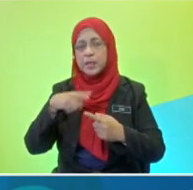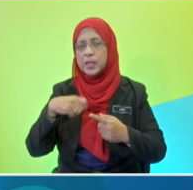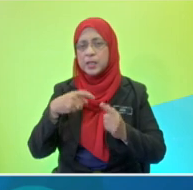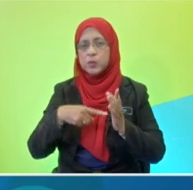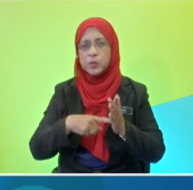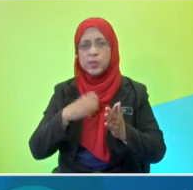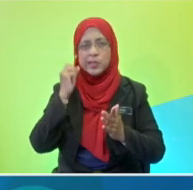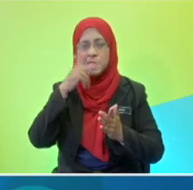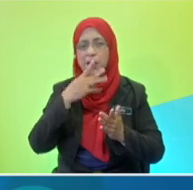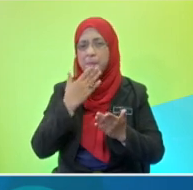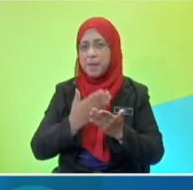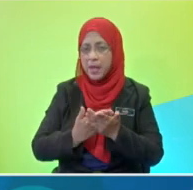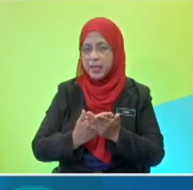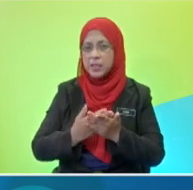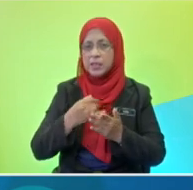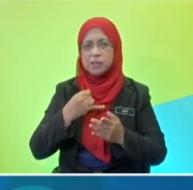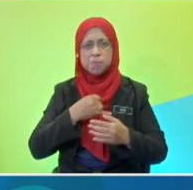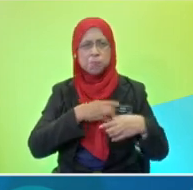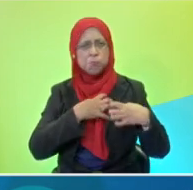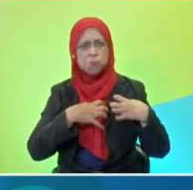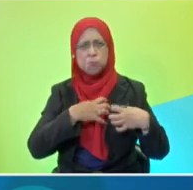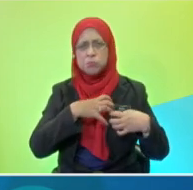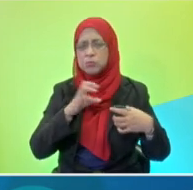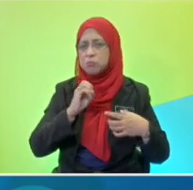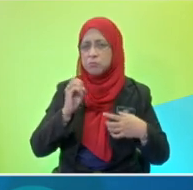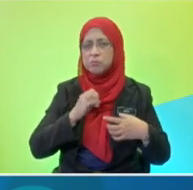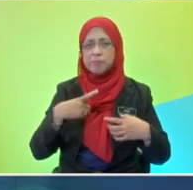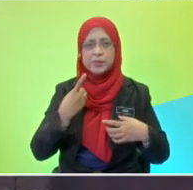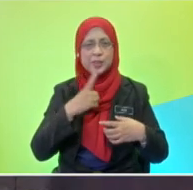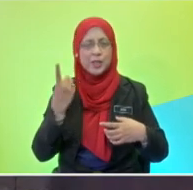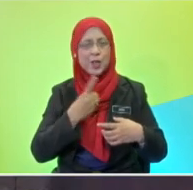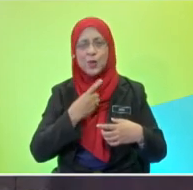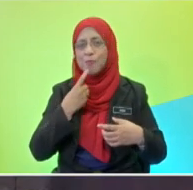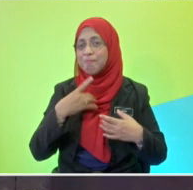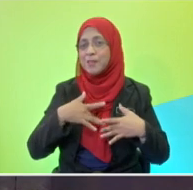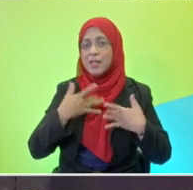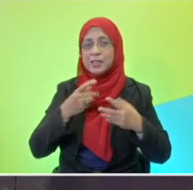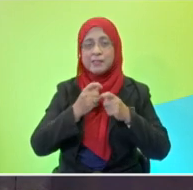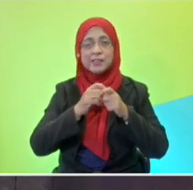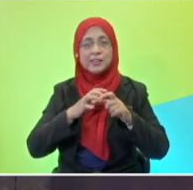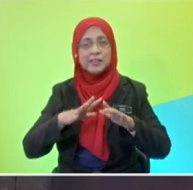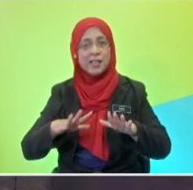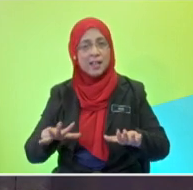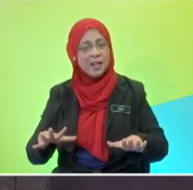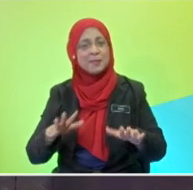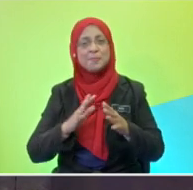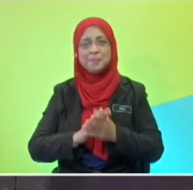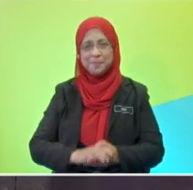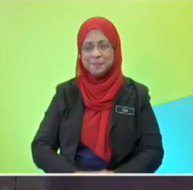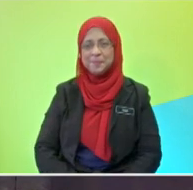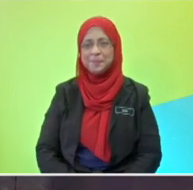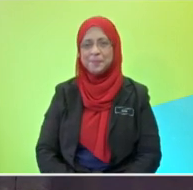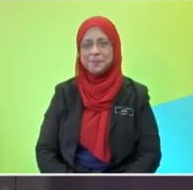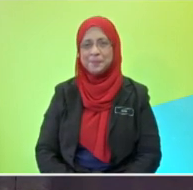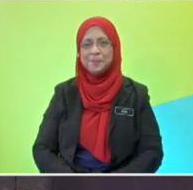takdirlah hati kita rasa serabut sebagai kita gado-gado dengan jirai kita hati pun jadi tenang Baiklah yang kedua